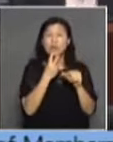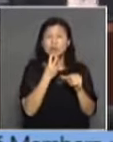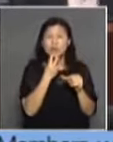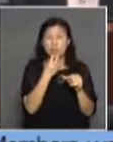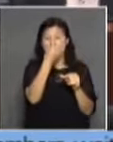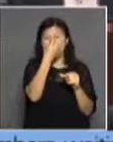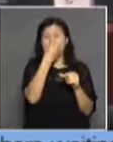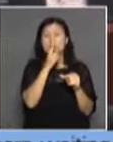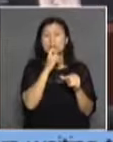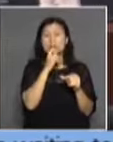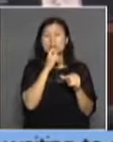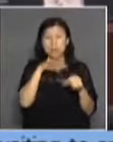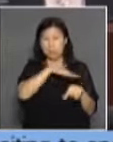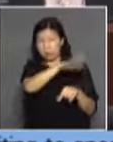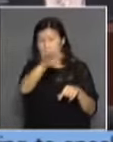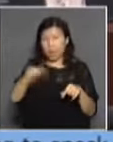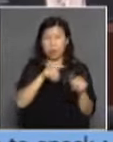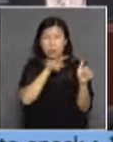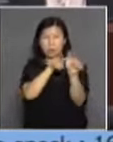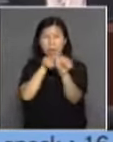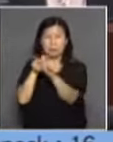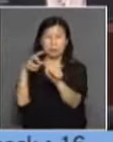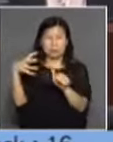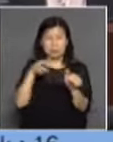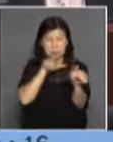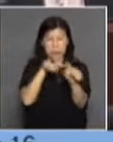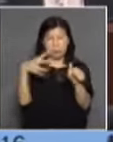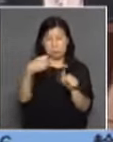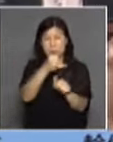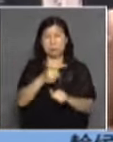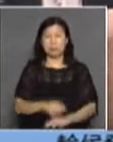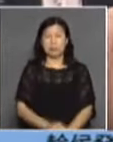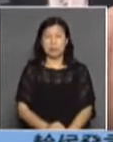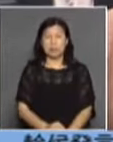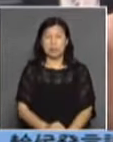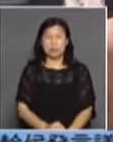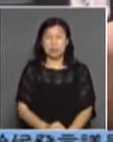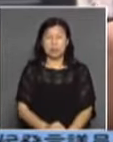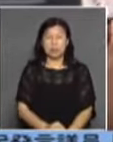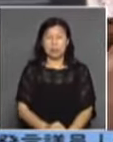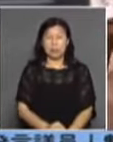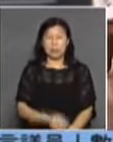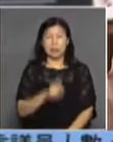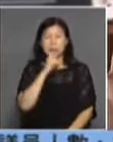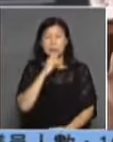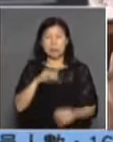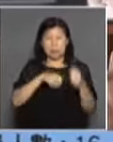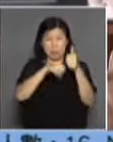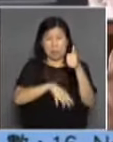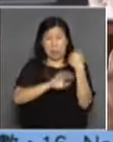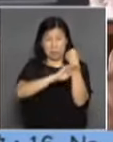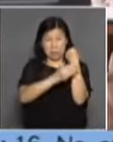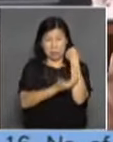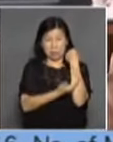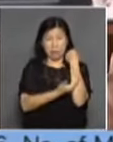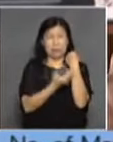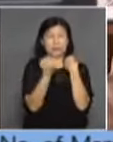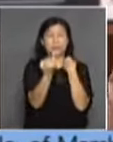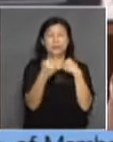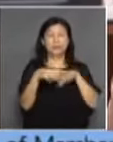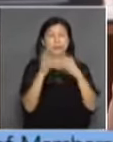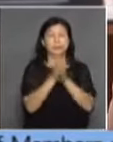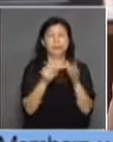有全面嘅管治權，呢一個咧係違反咗基本法